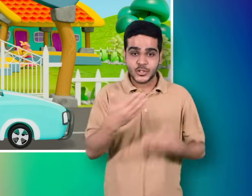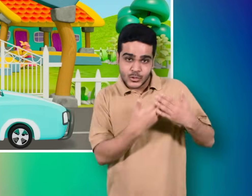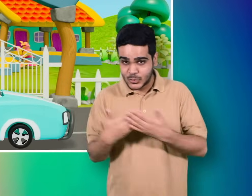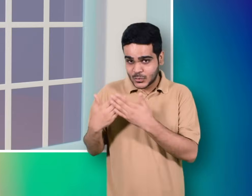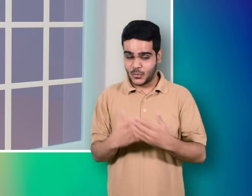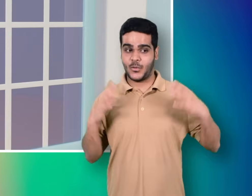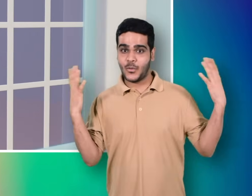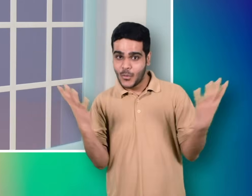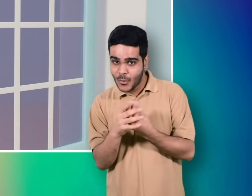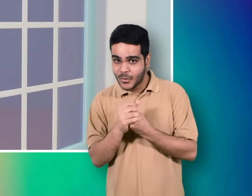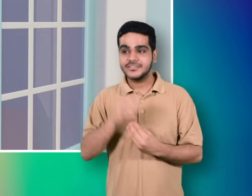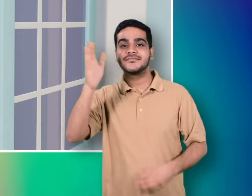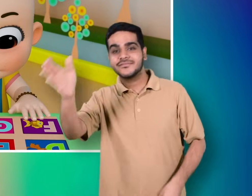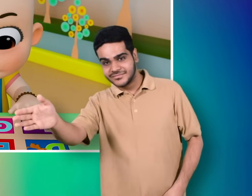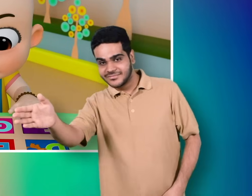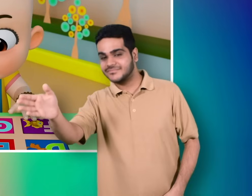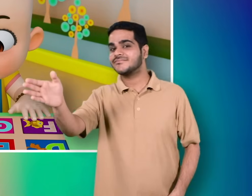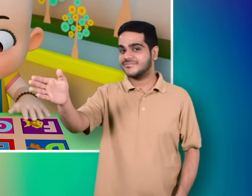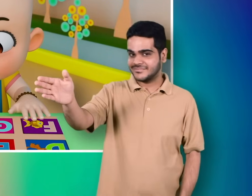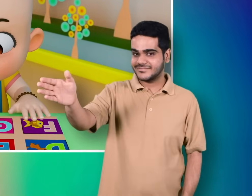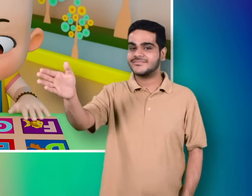स्कूल चले हम।